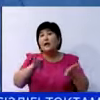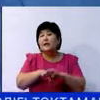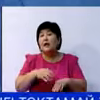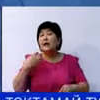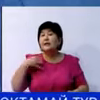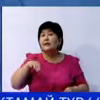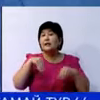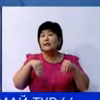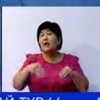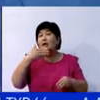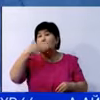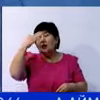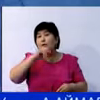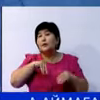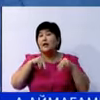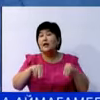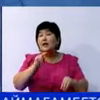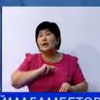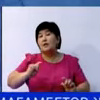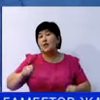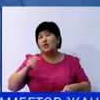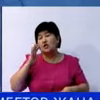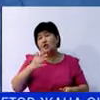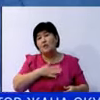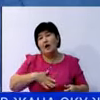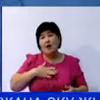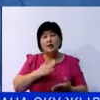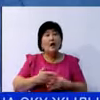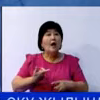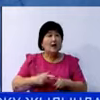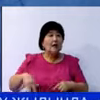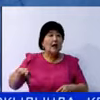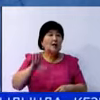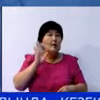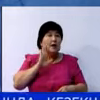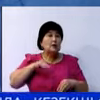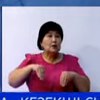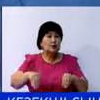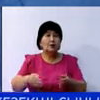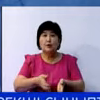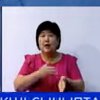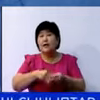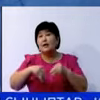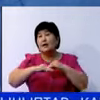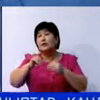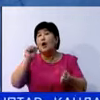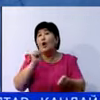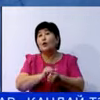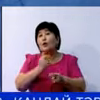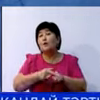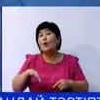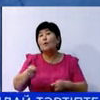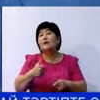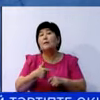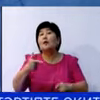Сыр дихандары жаз бойы еткен еңбегіміз еш кете ме деп алаңдаулы. Себебі аймақта аяқ су тапшы. Егіс алқаптары құрғап жатыр. Облыс әкімі